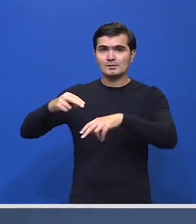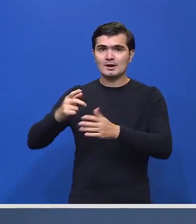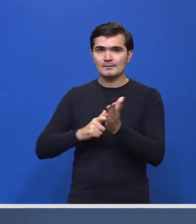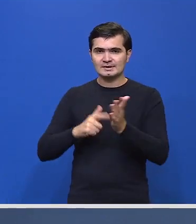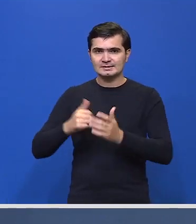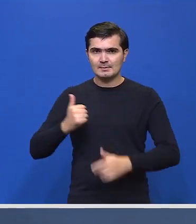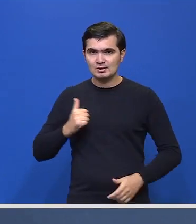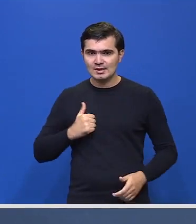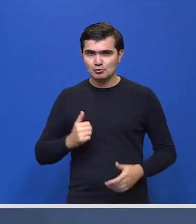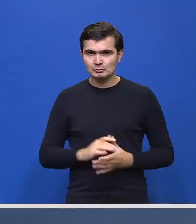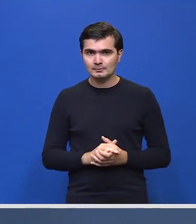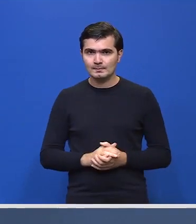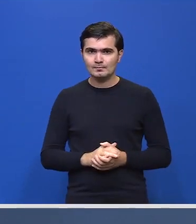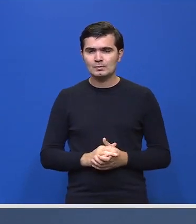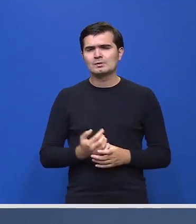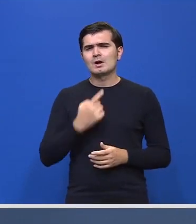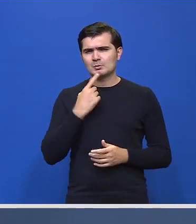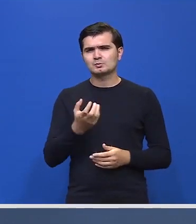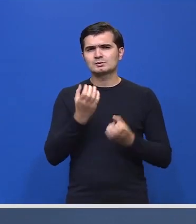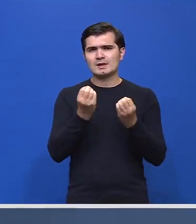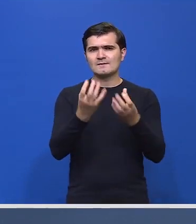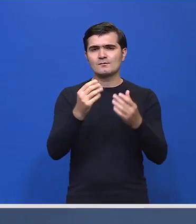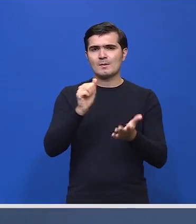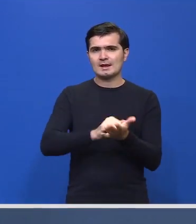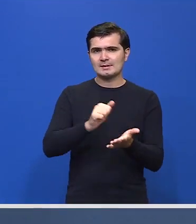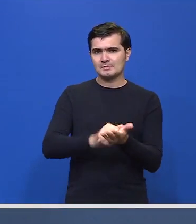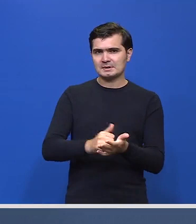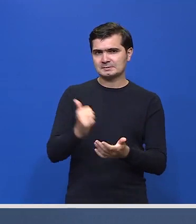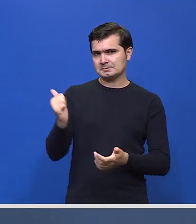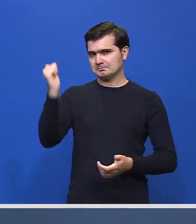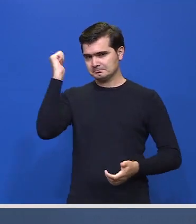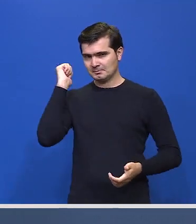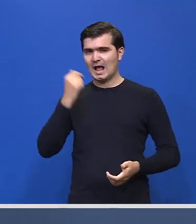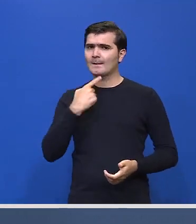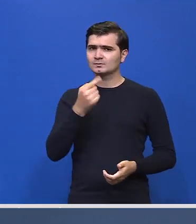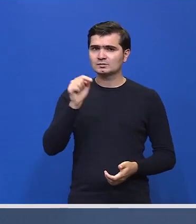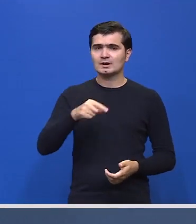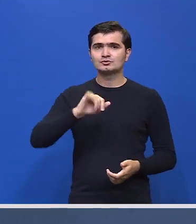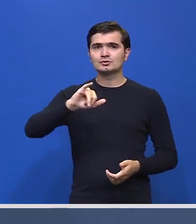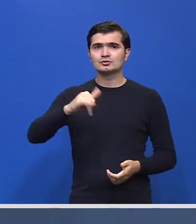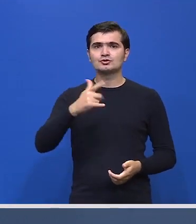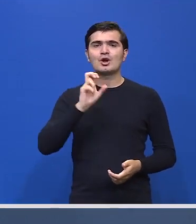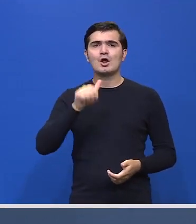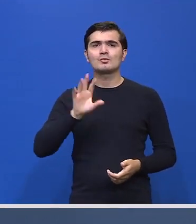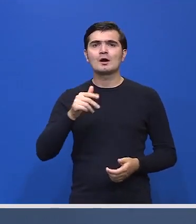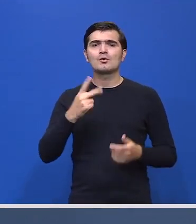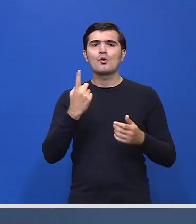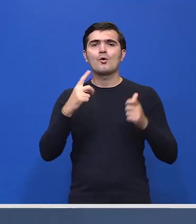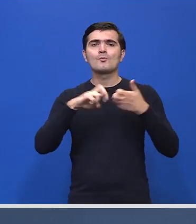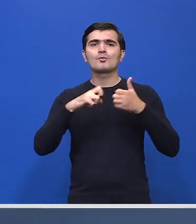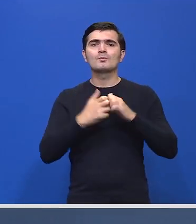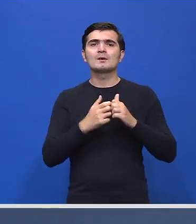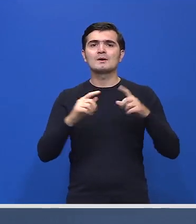Am spus la briefingul de presă precedent că acest jalon are o problemă de fond, și